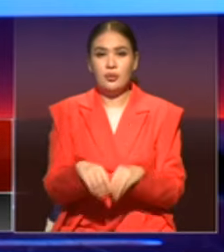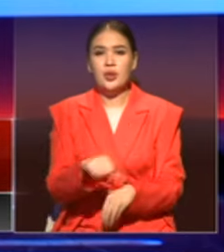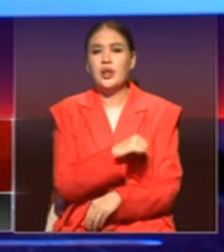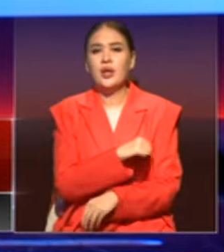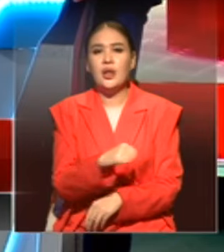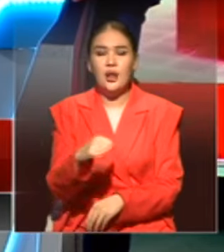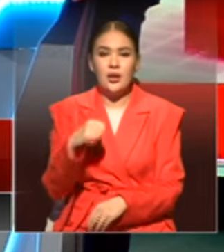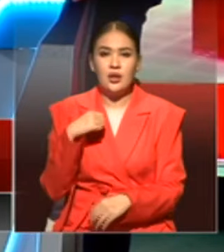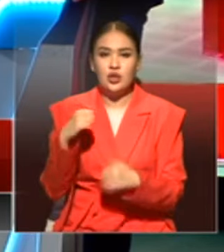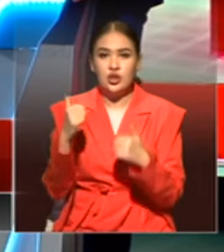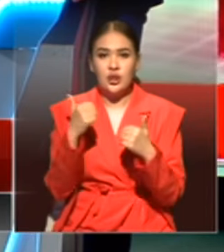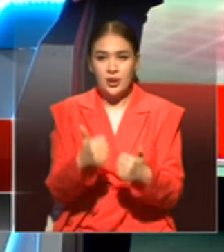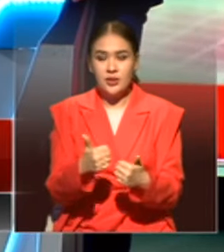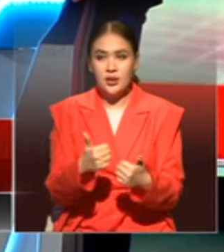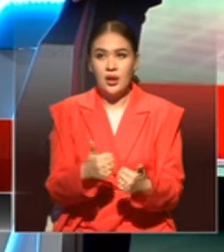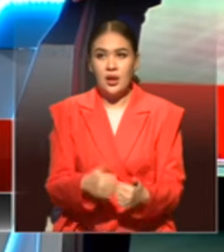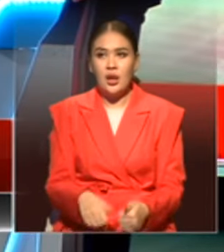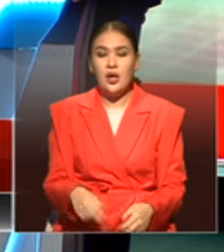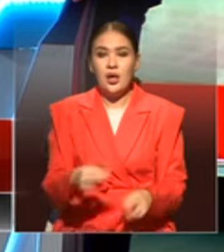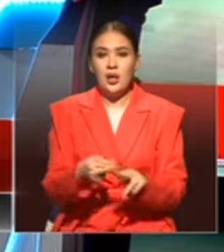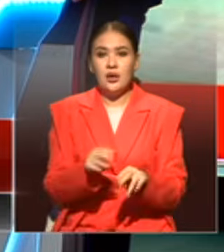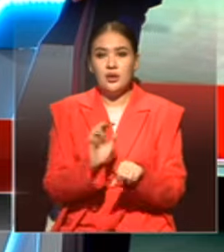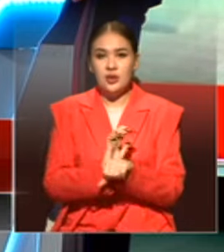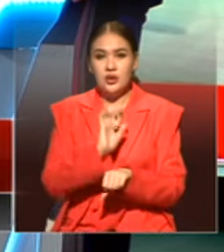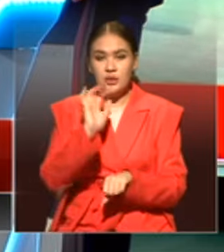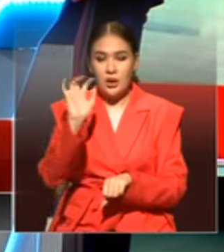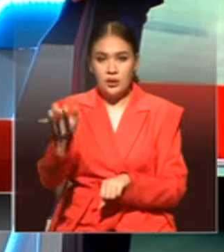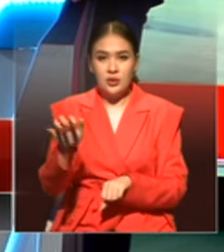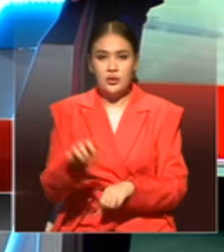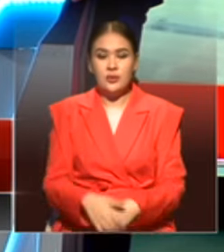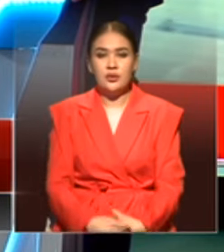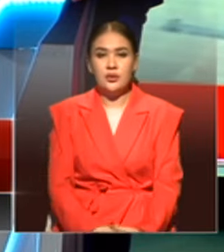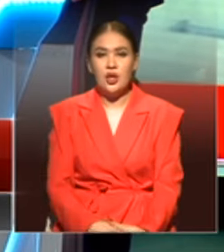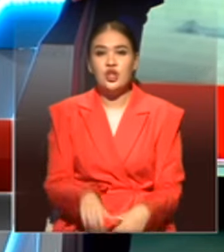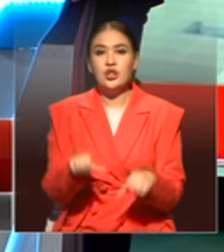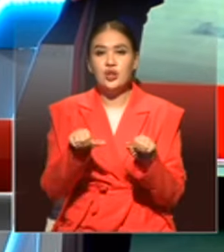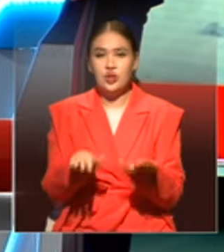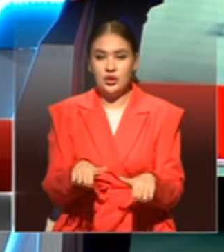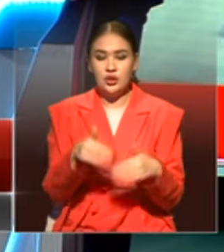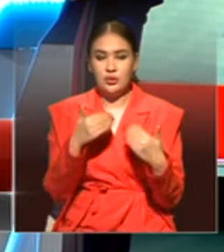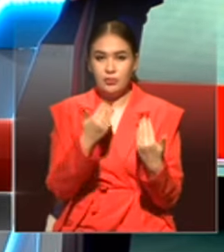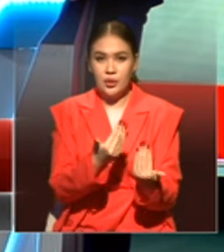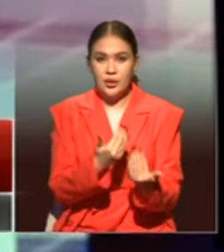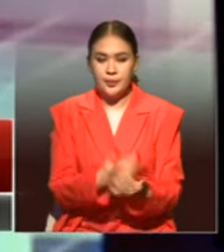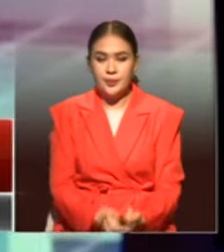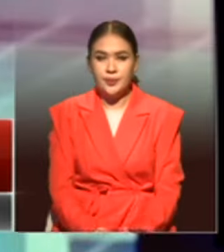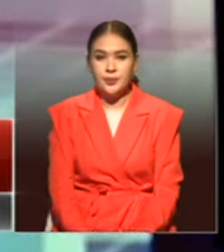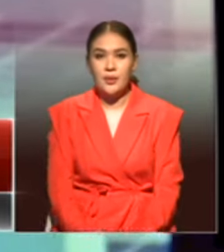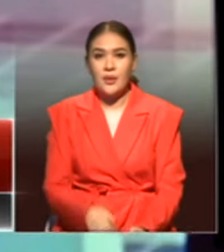ең жақсы шарасы ғой, ең жаңағыдай шешімі. Себебі